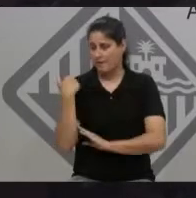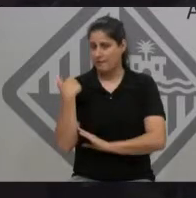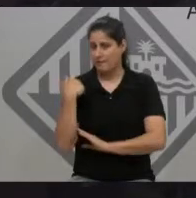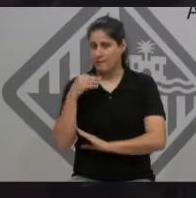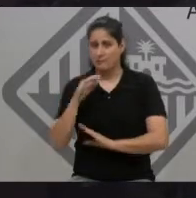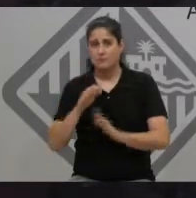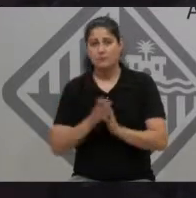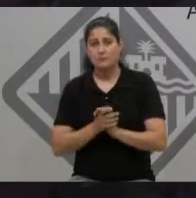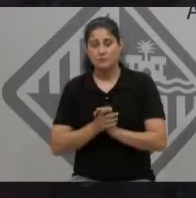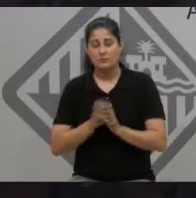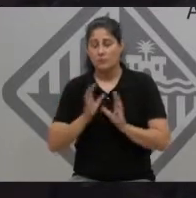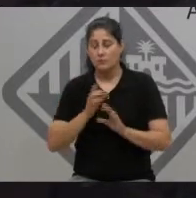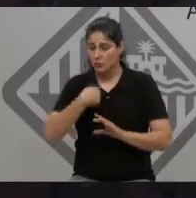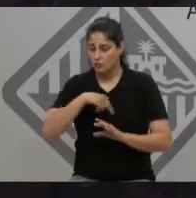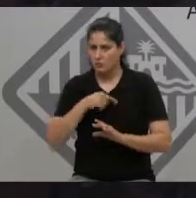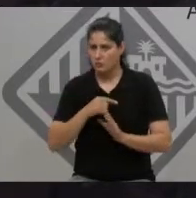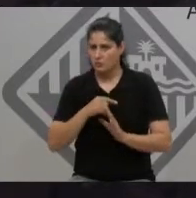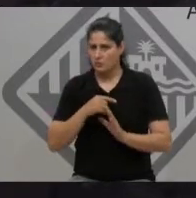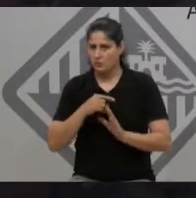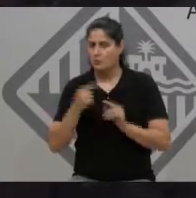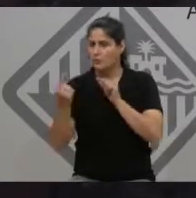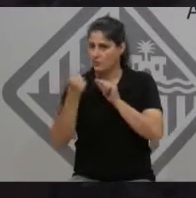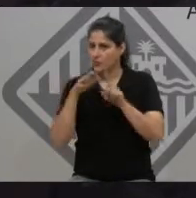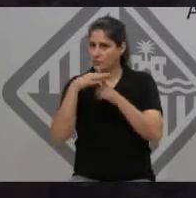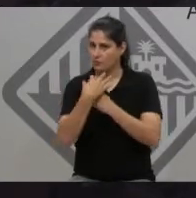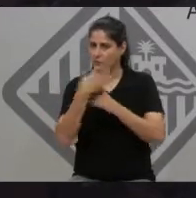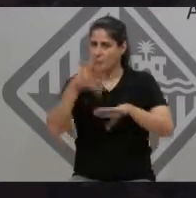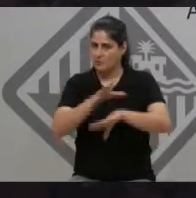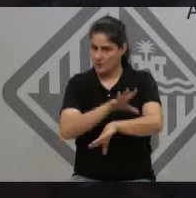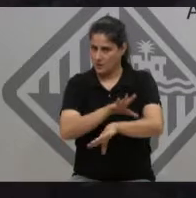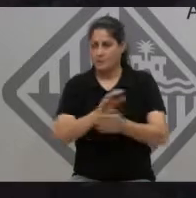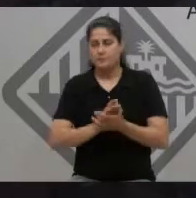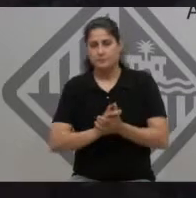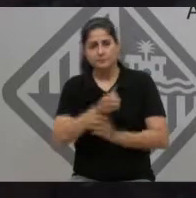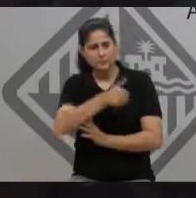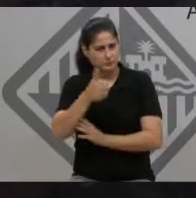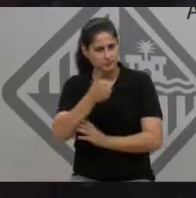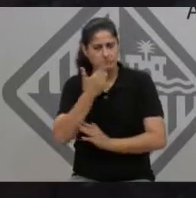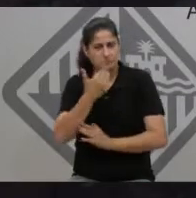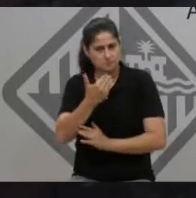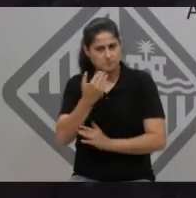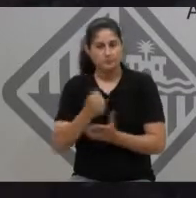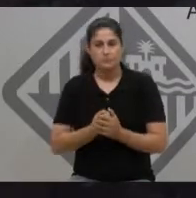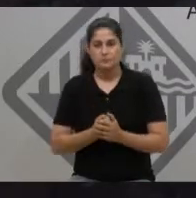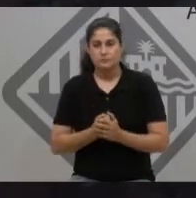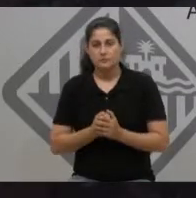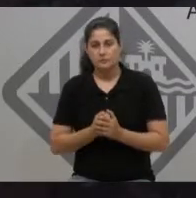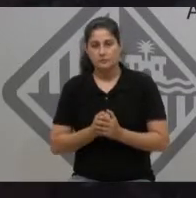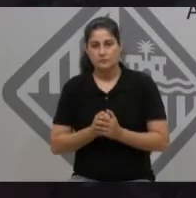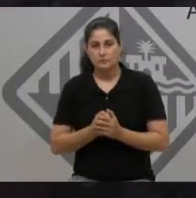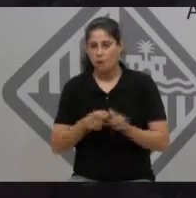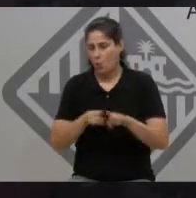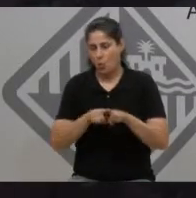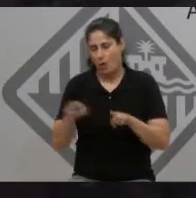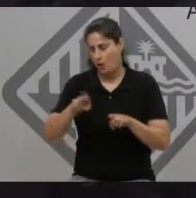se van tocar per part d'aquest grup municipal en el debat de l'estat de la ciutat. En primer lloc, demanem, com ja han fet altres